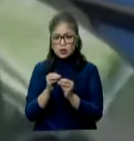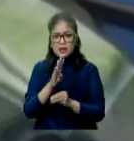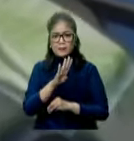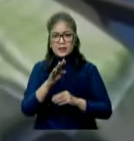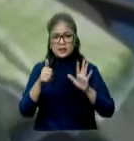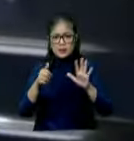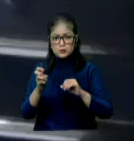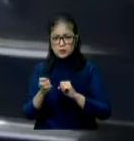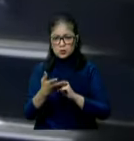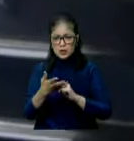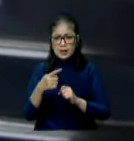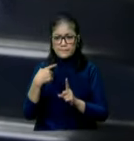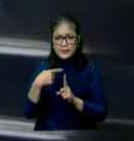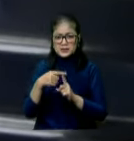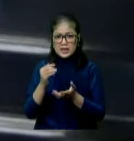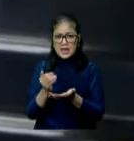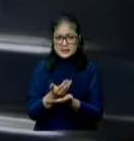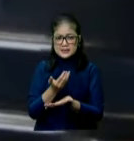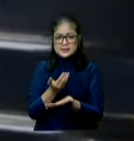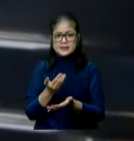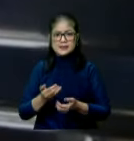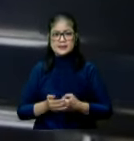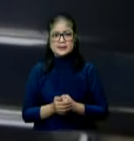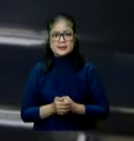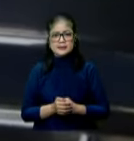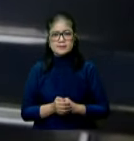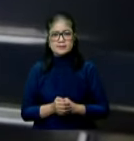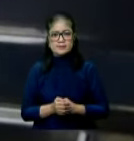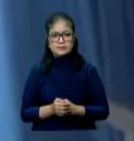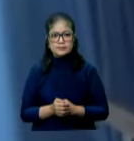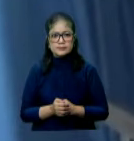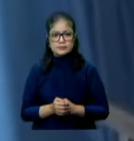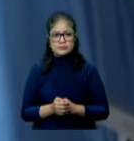di luar gaji. Dari Jakarta, tim kontributor iNews melaporkan.